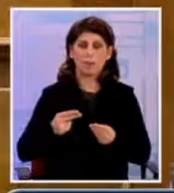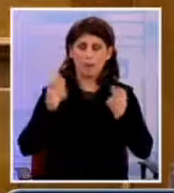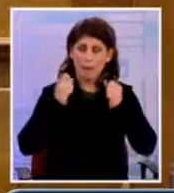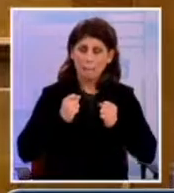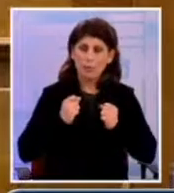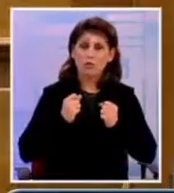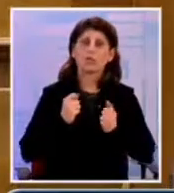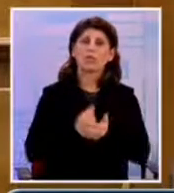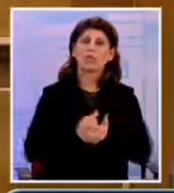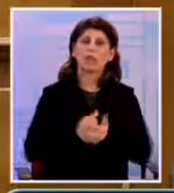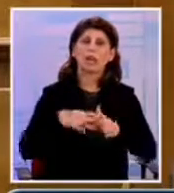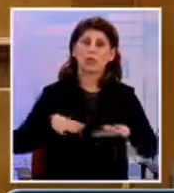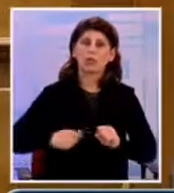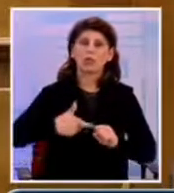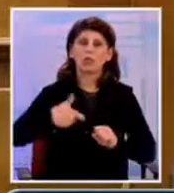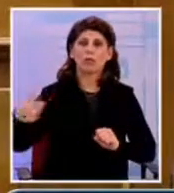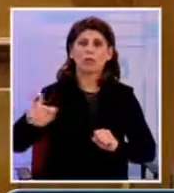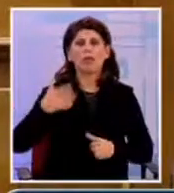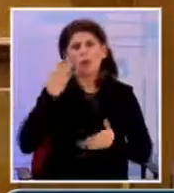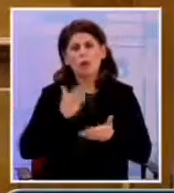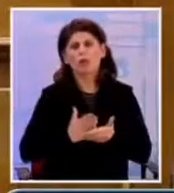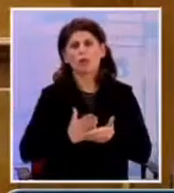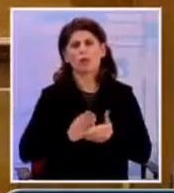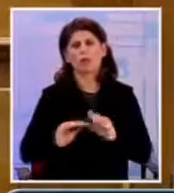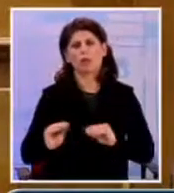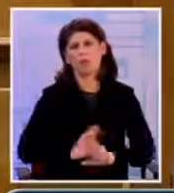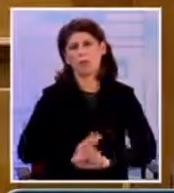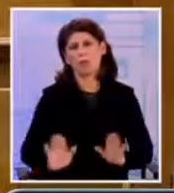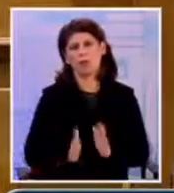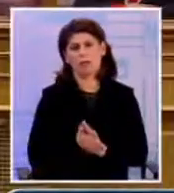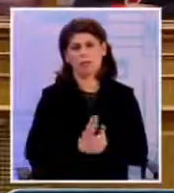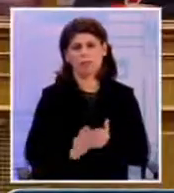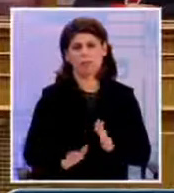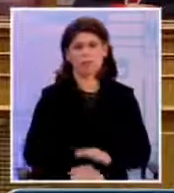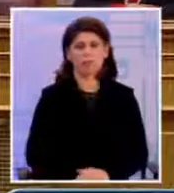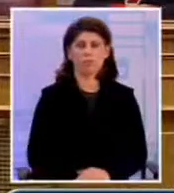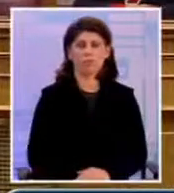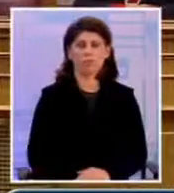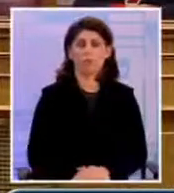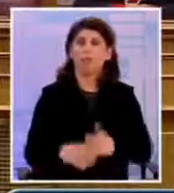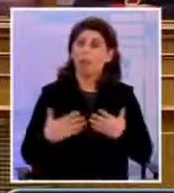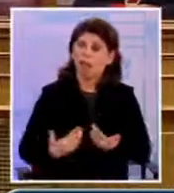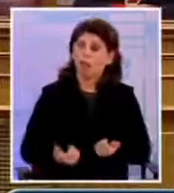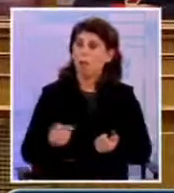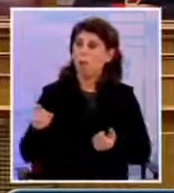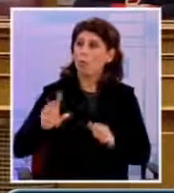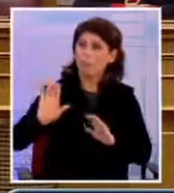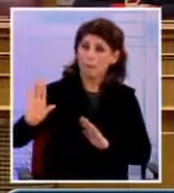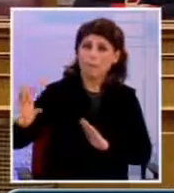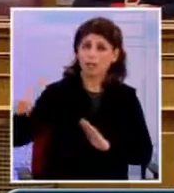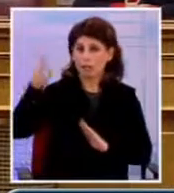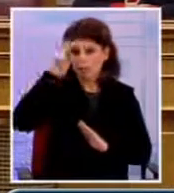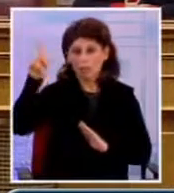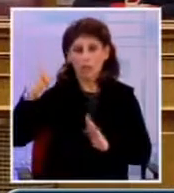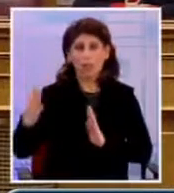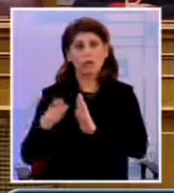των κατοχικών δανείων είναι νομικά και οριστικά διευθετημένα. Έχουμε λοιπόν από την πλευρά της Γερμανίας να αντιμετωπίσουμε αυτή